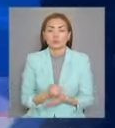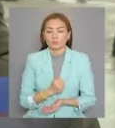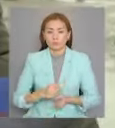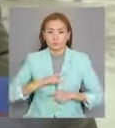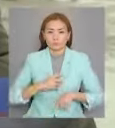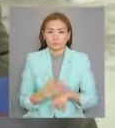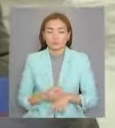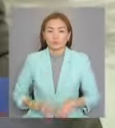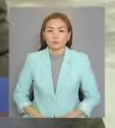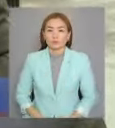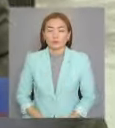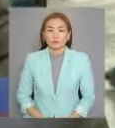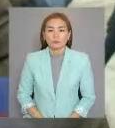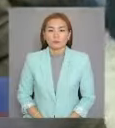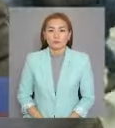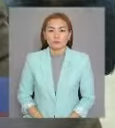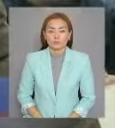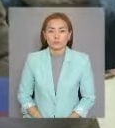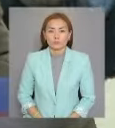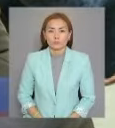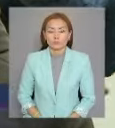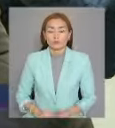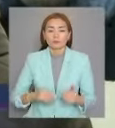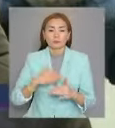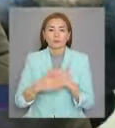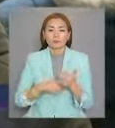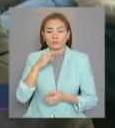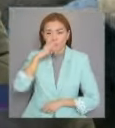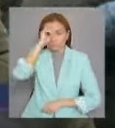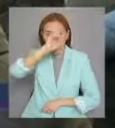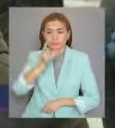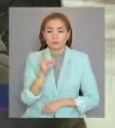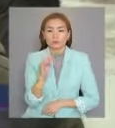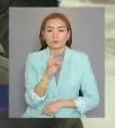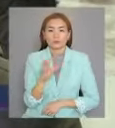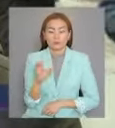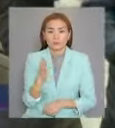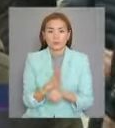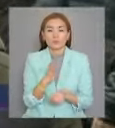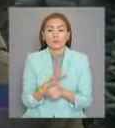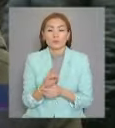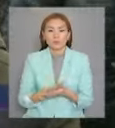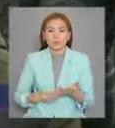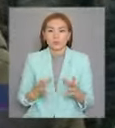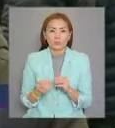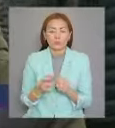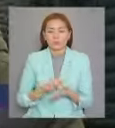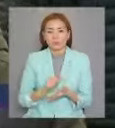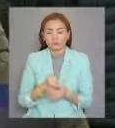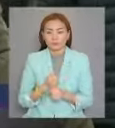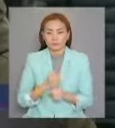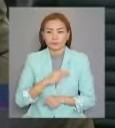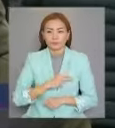алды. Кіші 2-ші класстан бастап дзюдо күресімен айналысып бастады, содан кейін уже қазақ күресіне ауысты. Екеуі де күрес болғаннан кейін сол күреспен айналысып